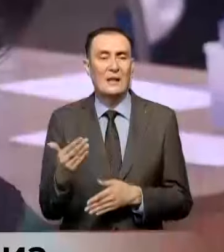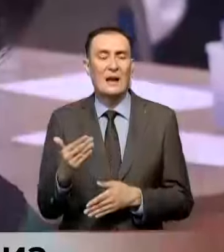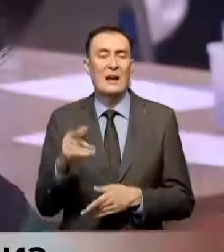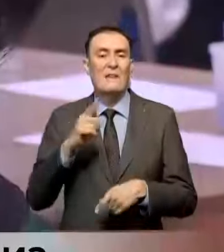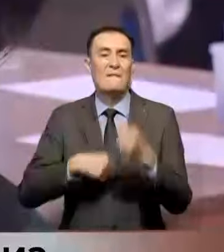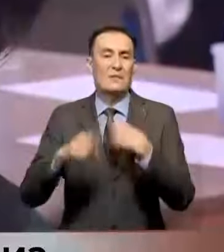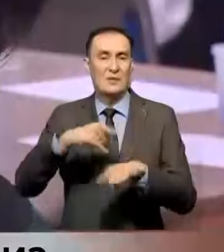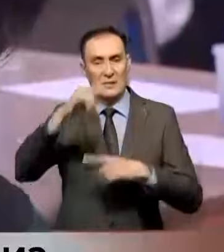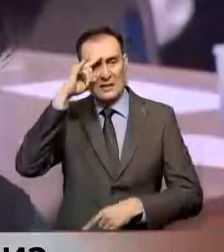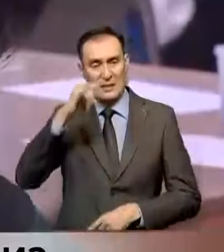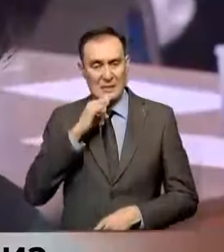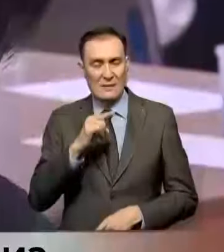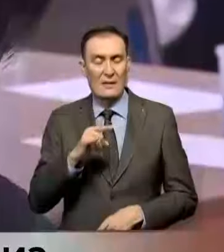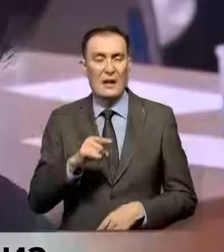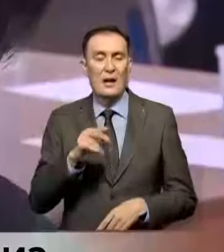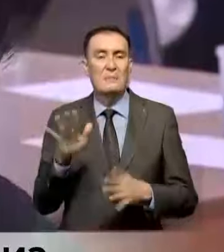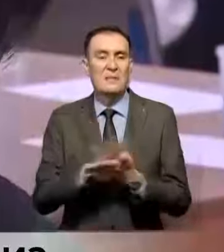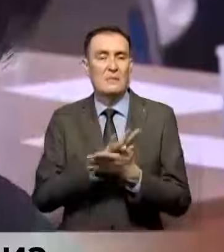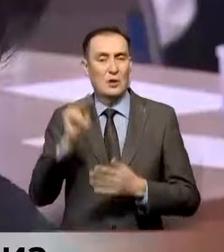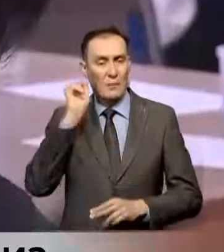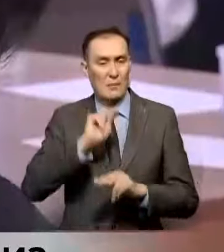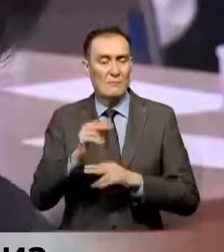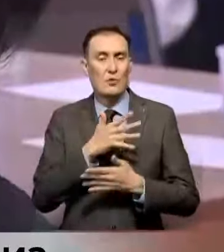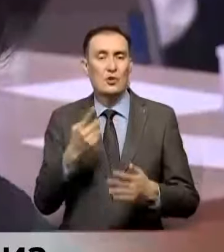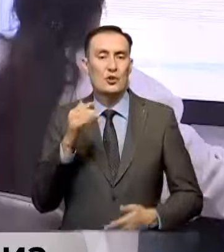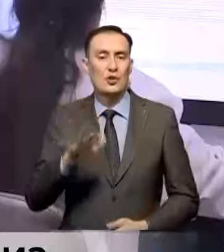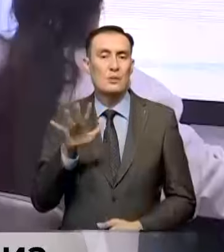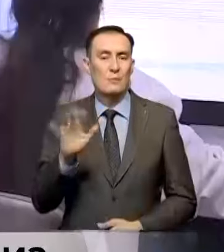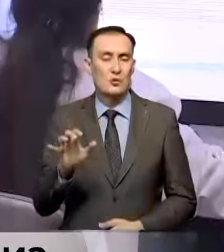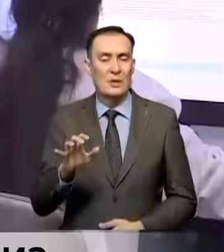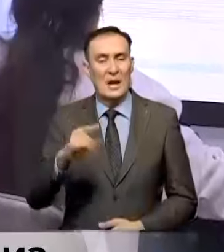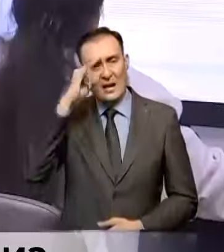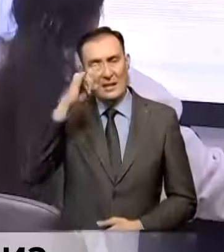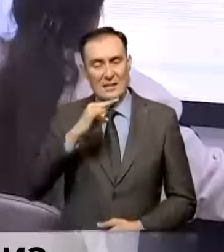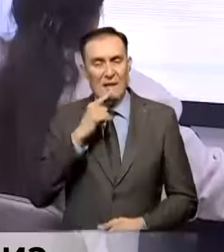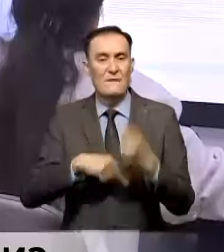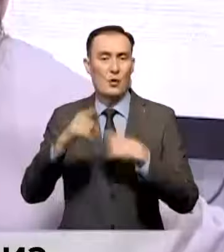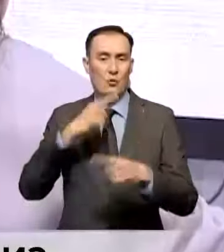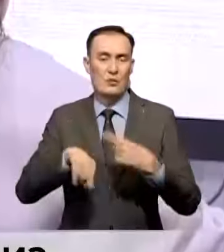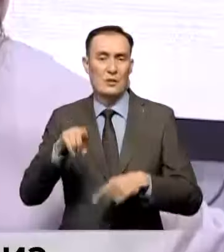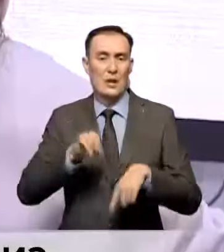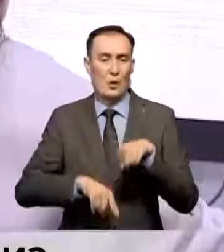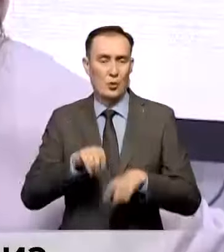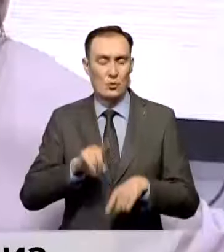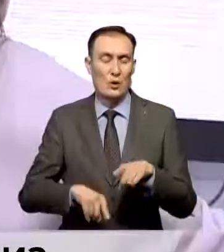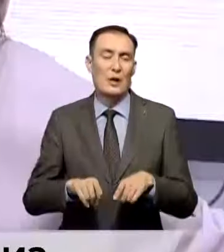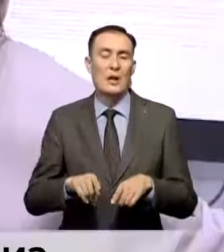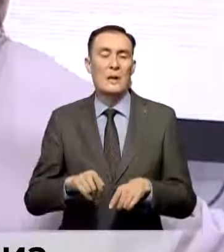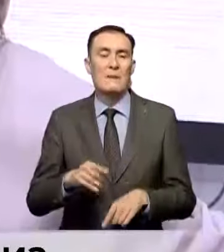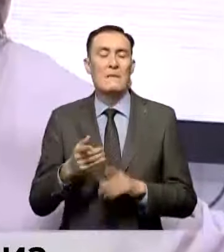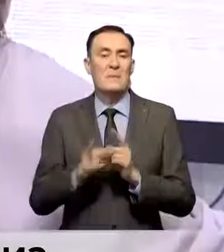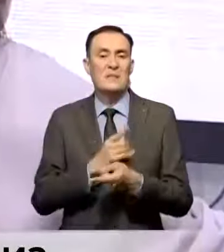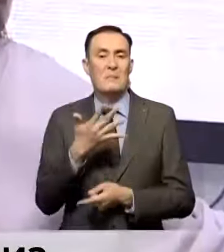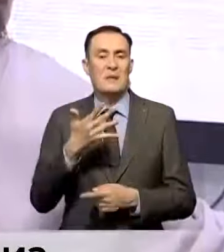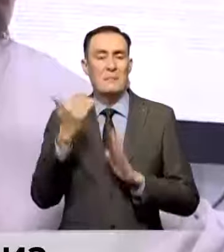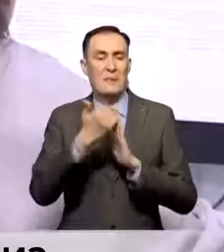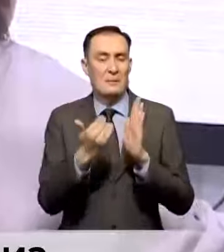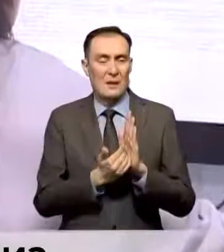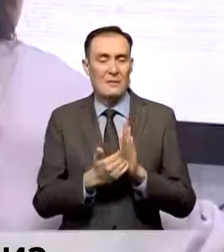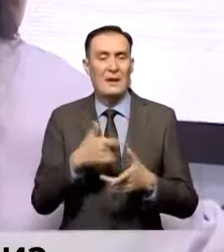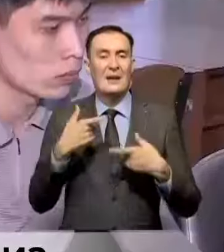кандасов. Доступ к бесплатному образованию получили свыше 1500 этнических казахов, вернувшихся в страну. К слову, вместо 5 предметов в этом